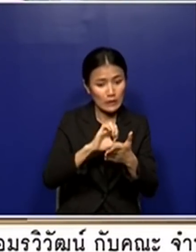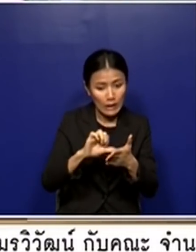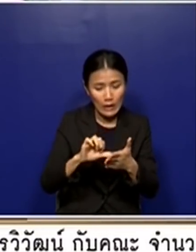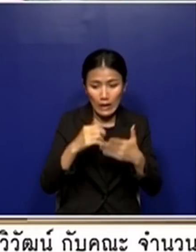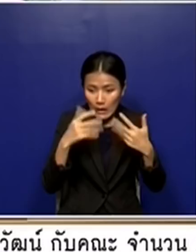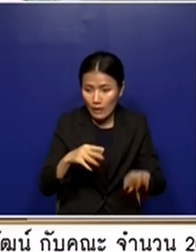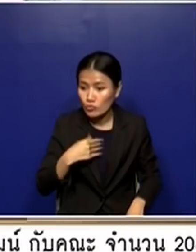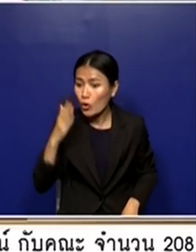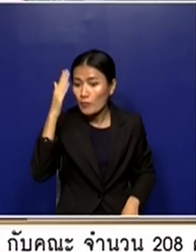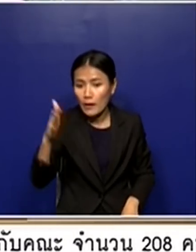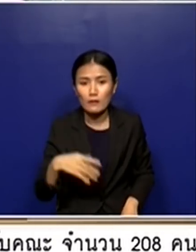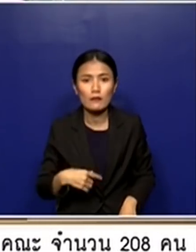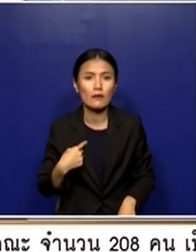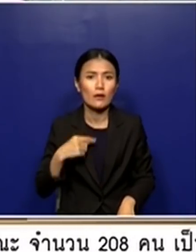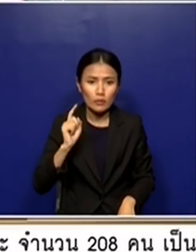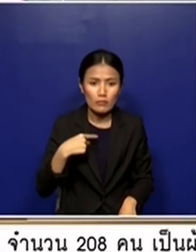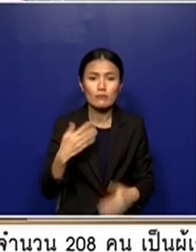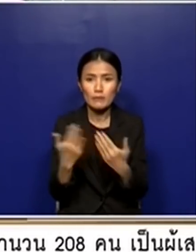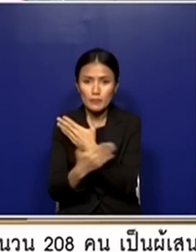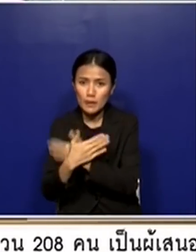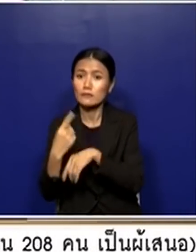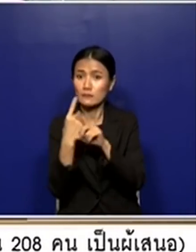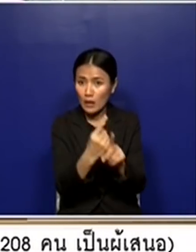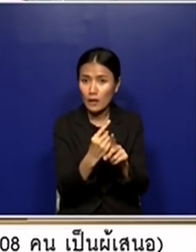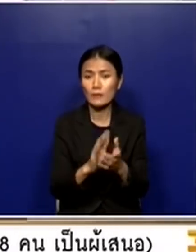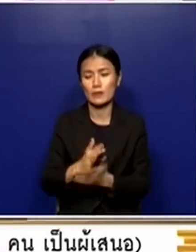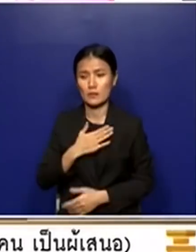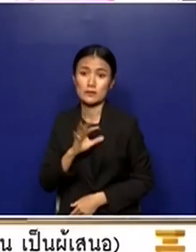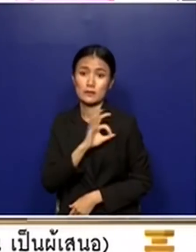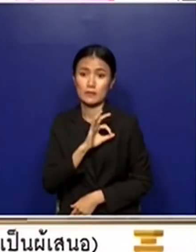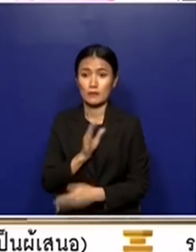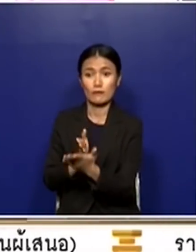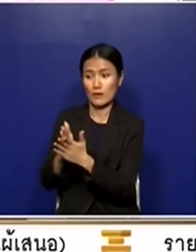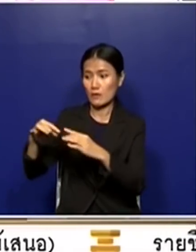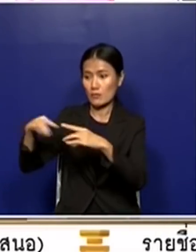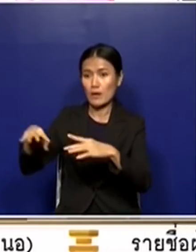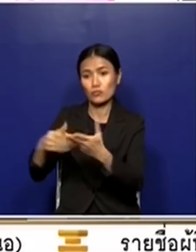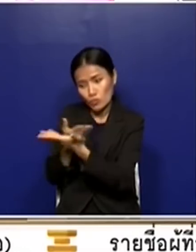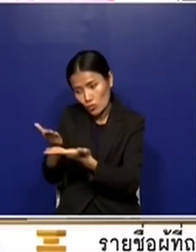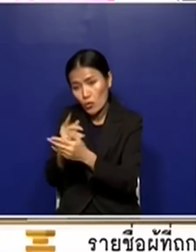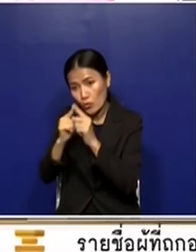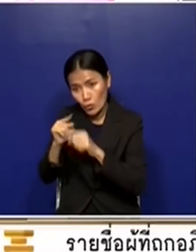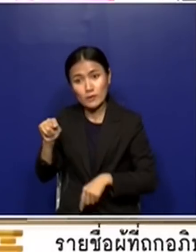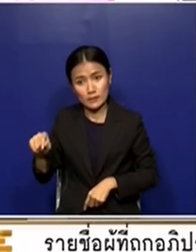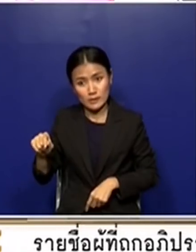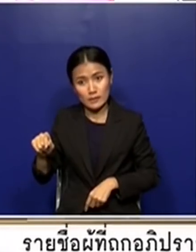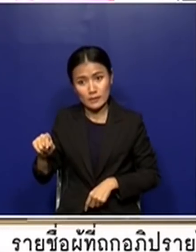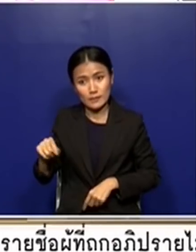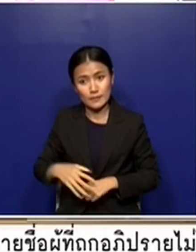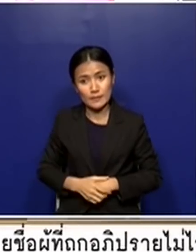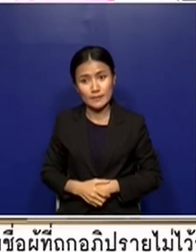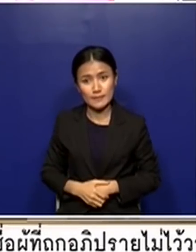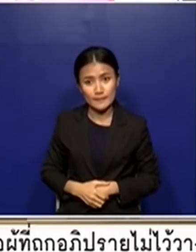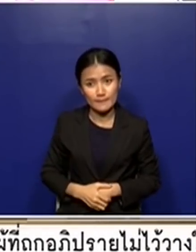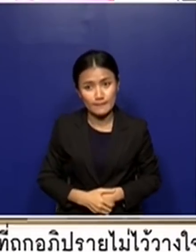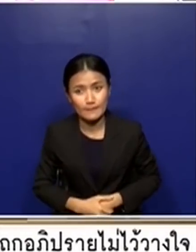รจะถูกต้องนั่นเหตุผลหนึ่งซึ่งทางสมาชิกพรรคฝ่ายค้านได้หารือกันด้วยความกังวลส่วนประเด็นที่สองเนี่ย